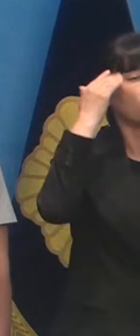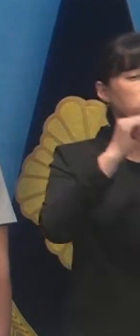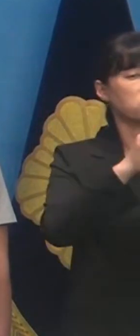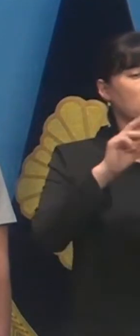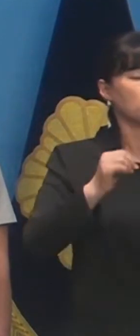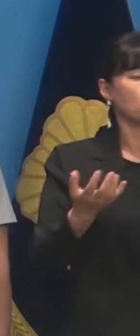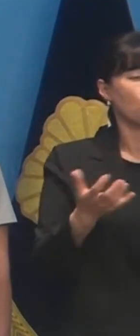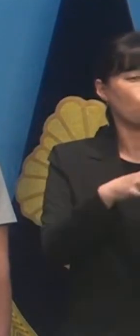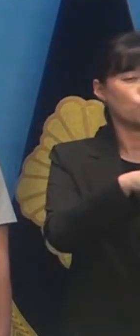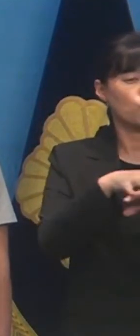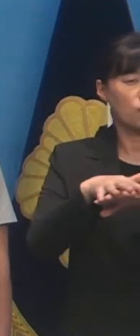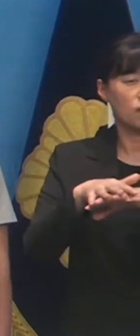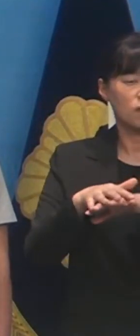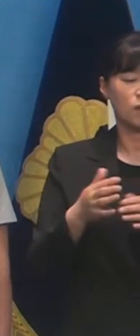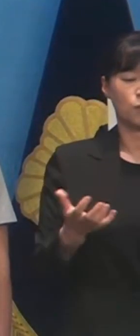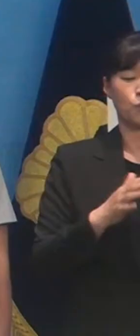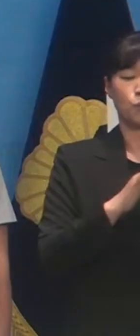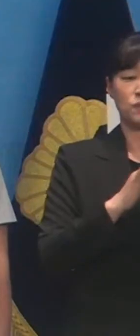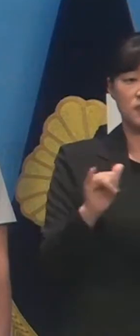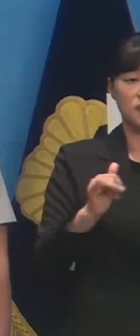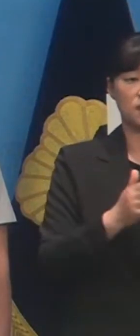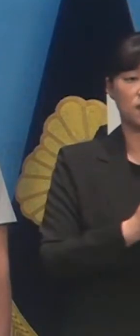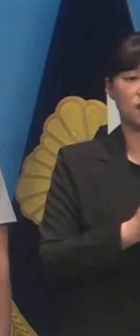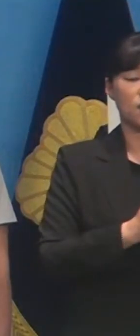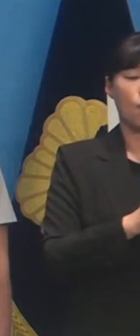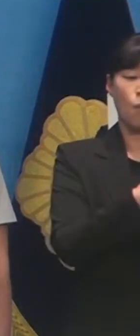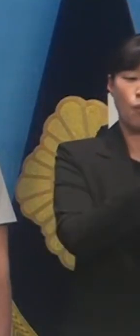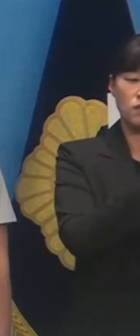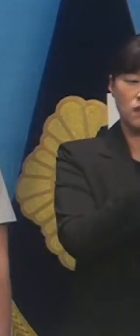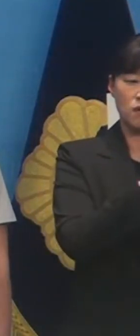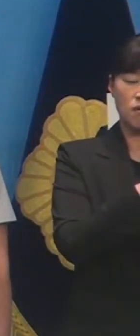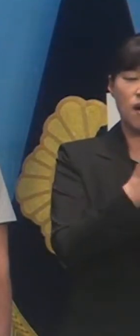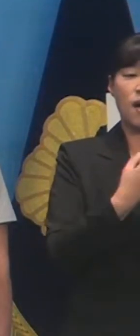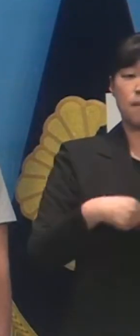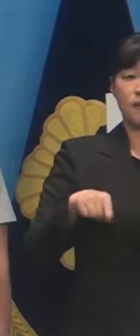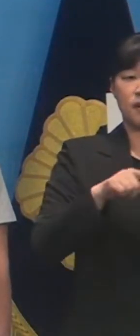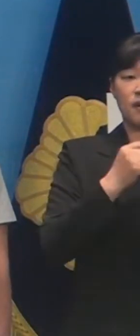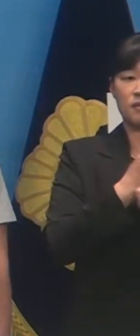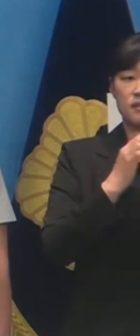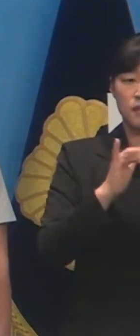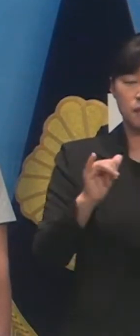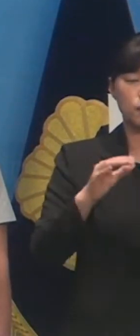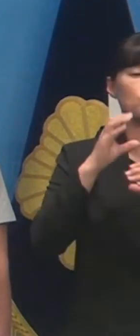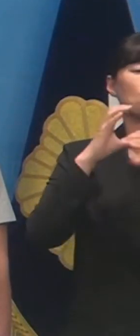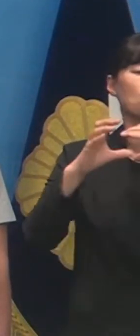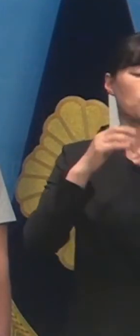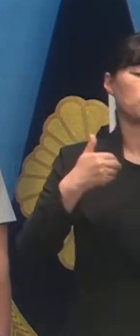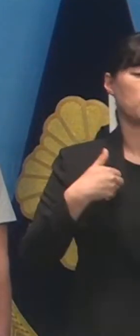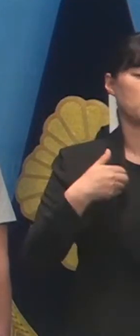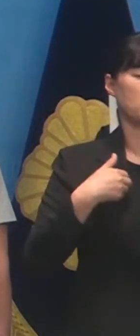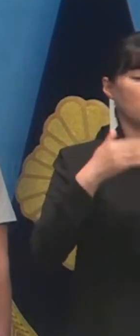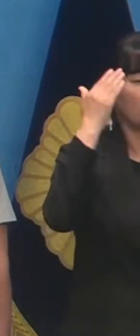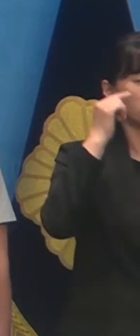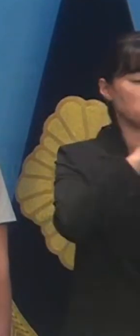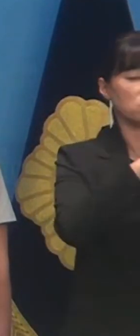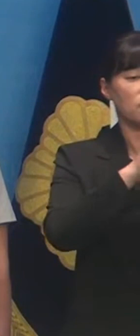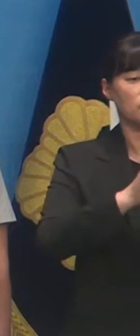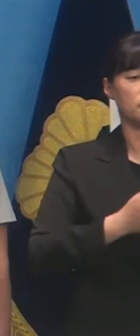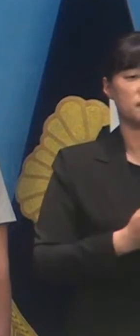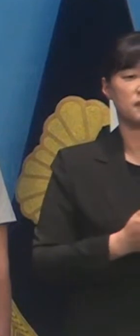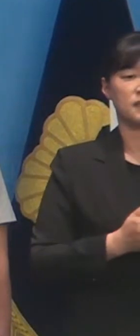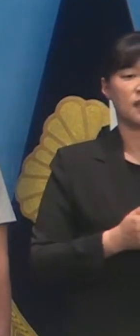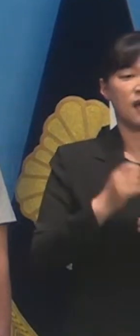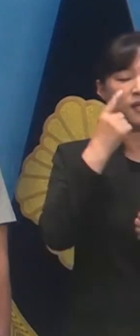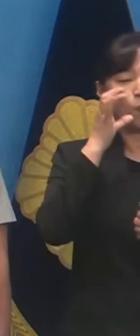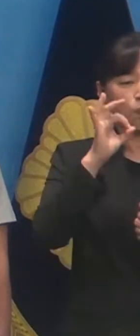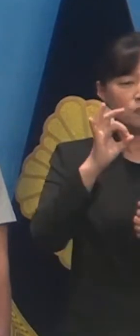한국지회는 노동조합과 노동자들을 회사 경영의 파트너로 존중하고 적극적으로 소통해야 할 것입니다. 한국지회는 임금협상